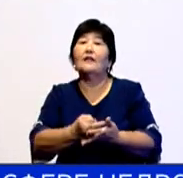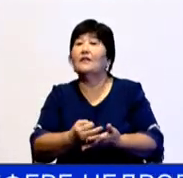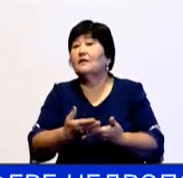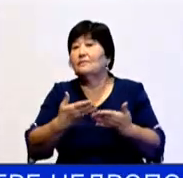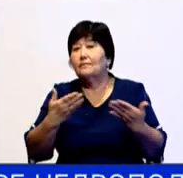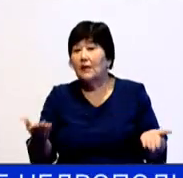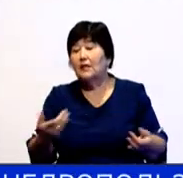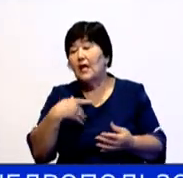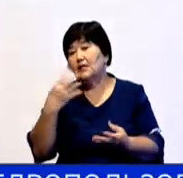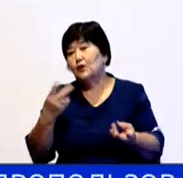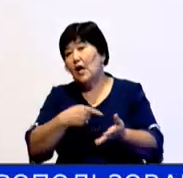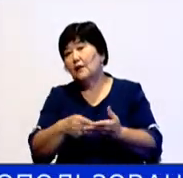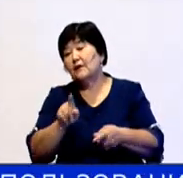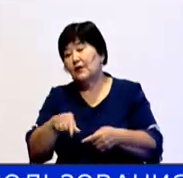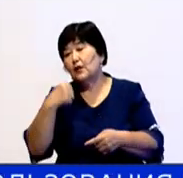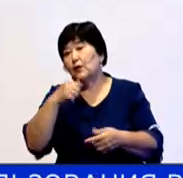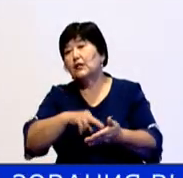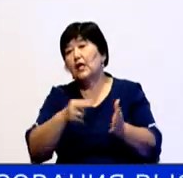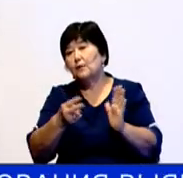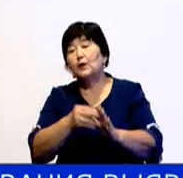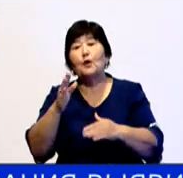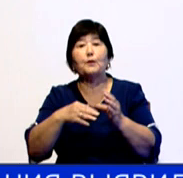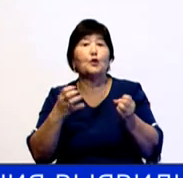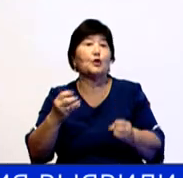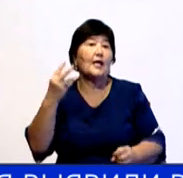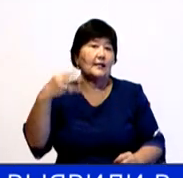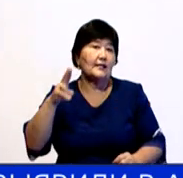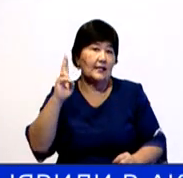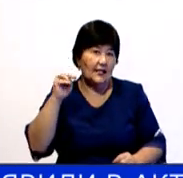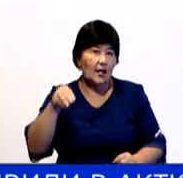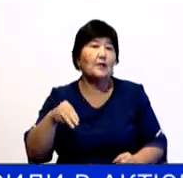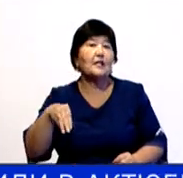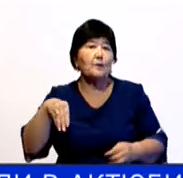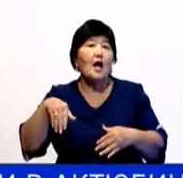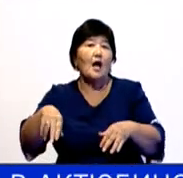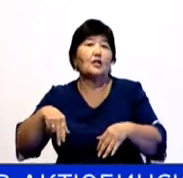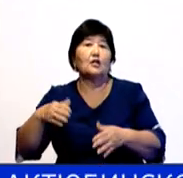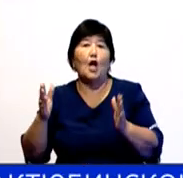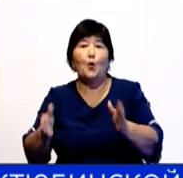последовало следует отметить что в этом году планируется построить еще 30 километров тротуаров